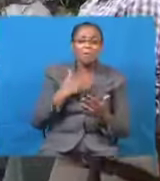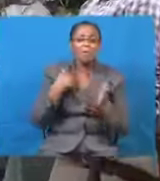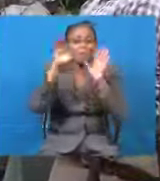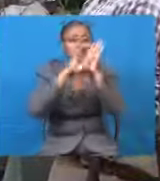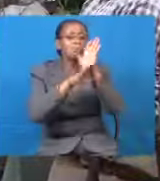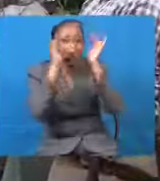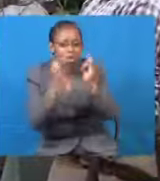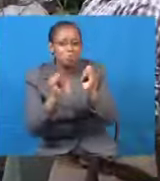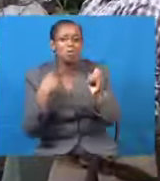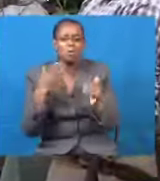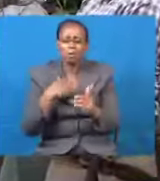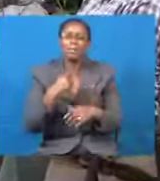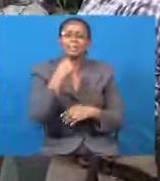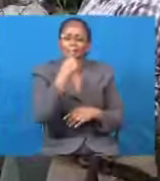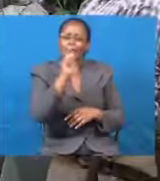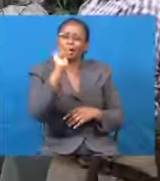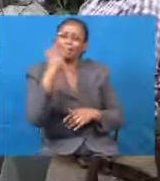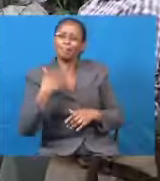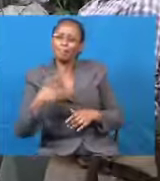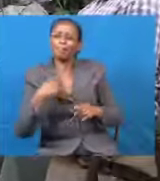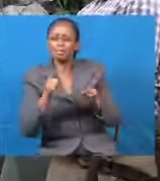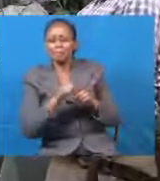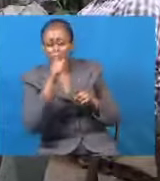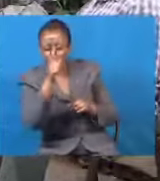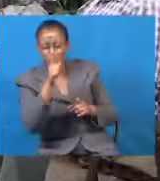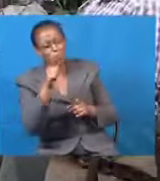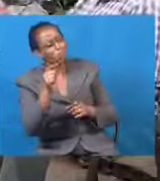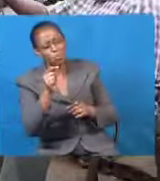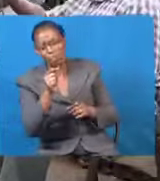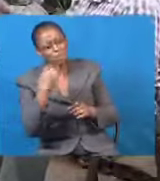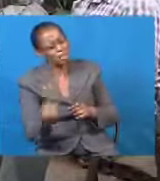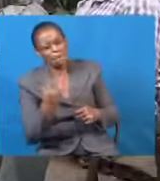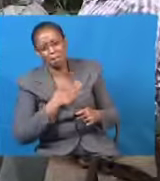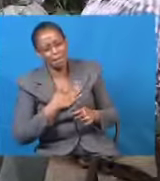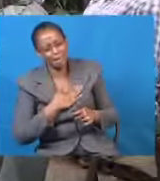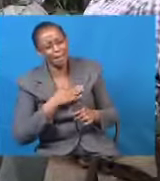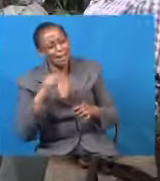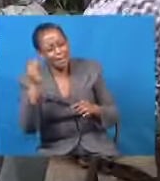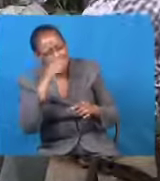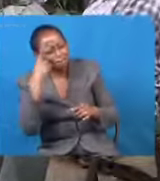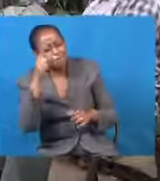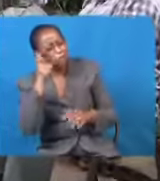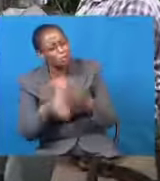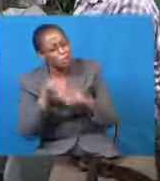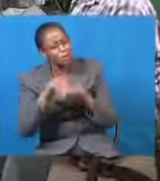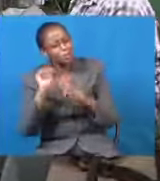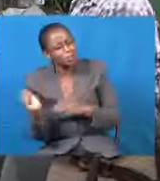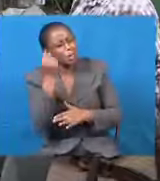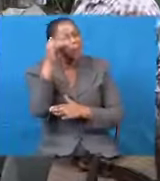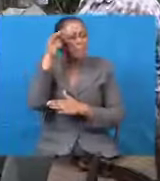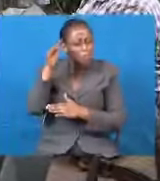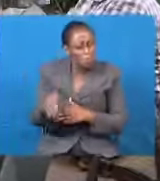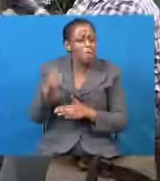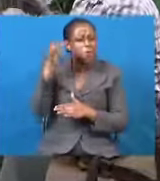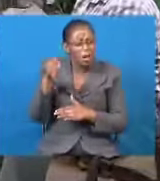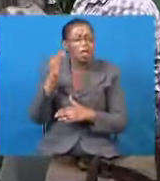mba inafraya, sasa, napata katiba mpia. Na kwa hivyo na waimiza wa Kenya wenzangu na uwe mwanangu pia, siku hiyo vile ambavyo nakadi ya liku pijia kura,